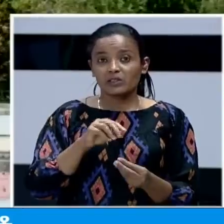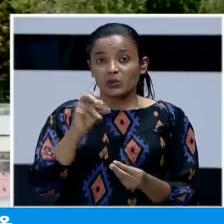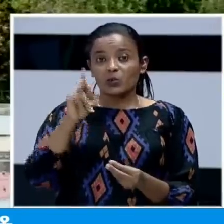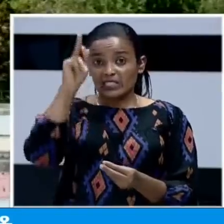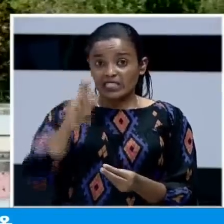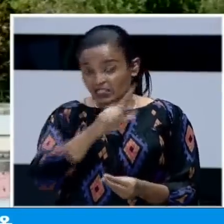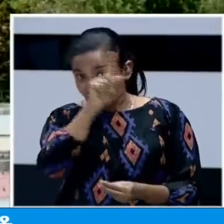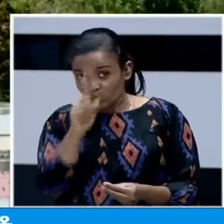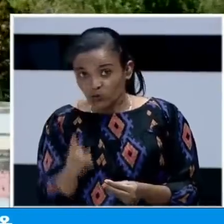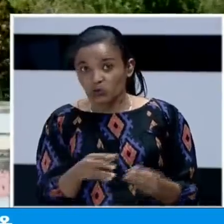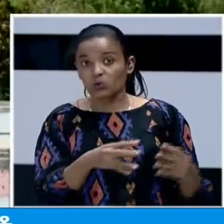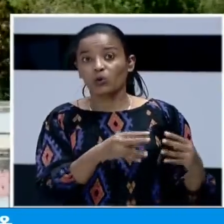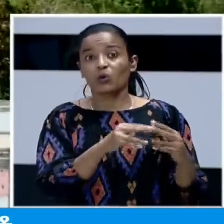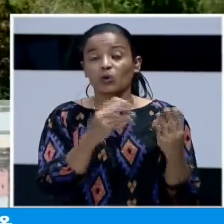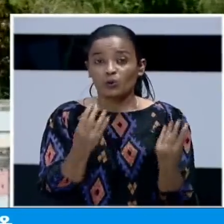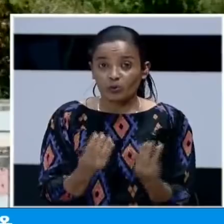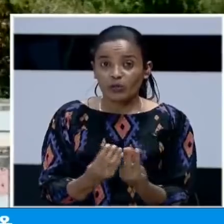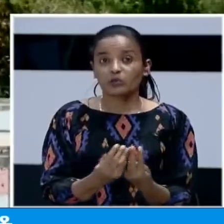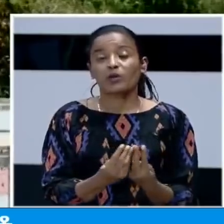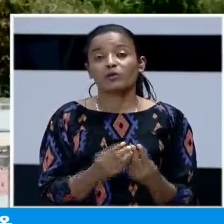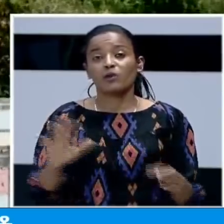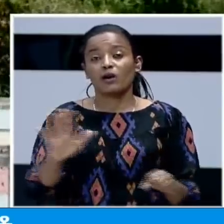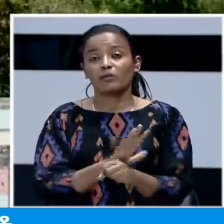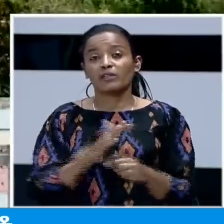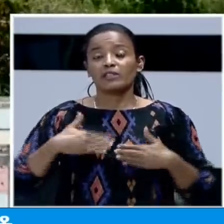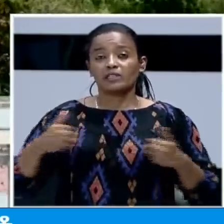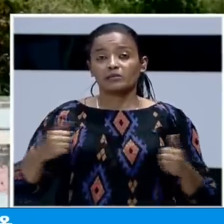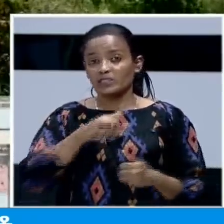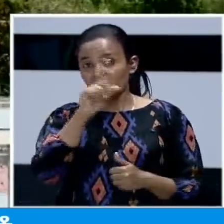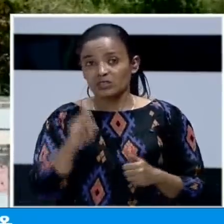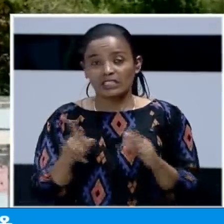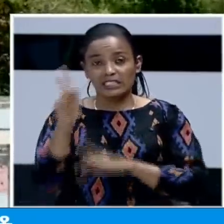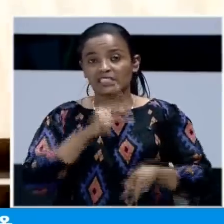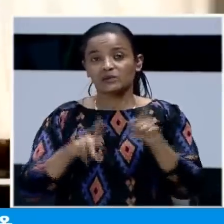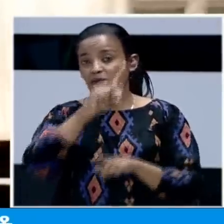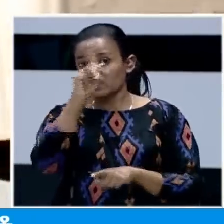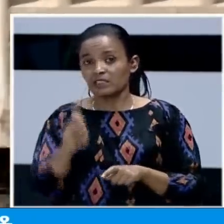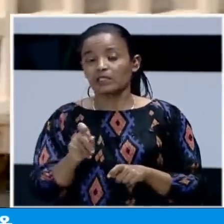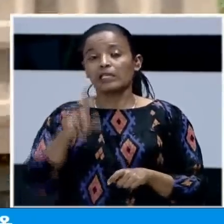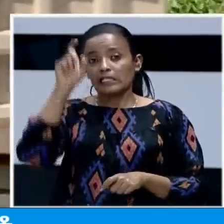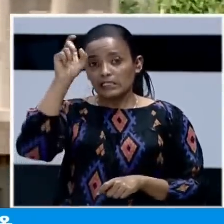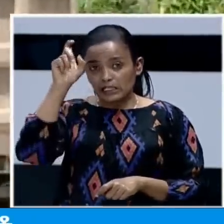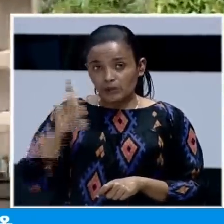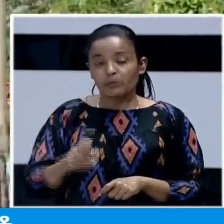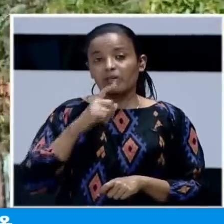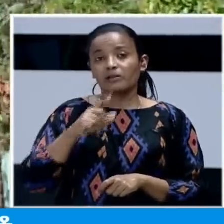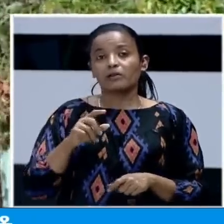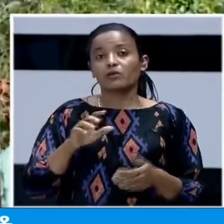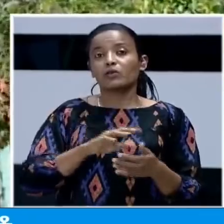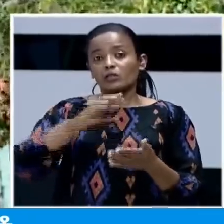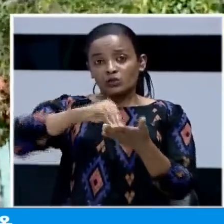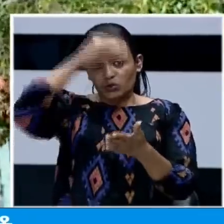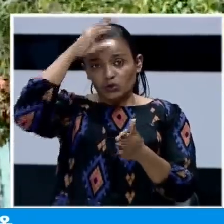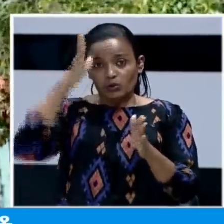آنت منوالو زول نگرات هم مالیو نیت من سیت ایاقی نیت زیت ایاقیو یک به نایو مورات موتیم یه صنع وایو